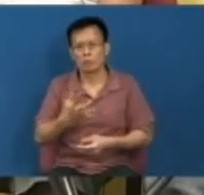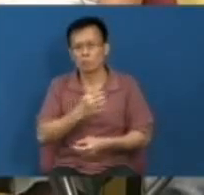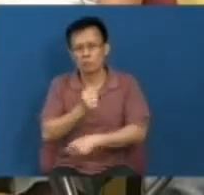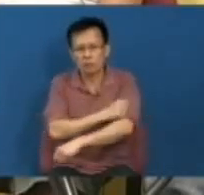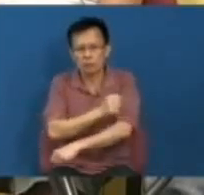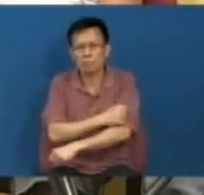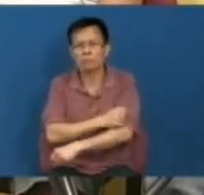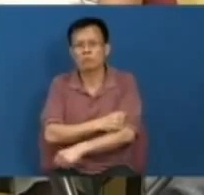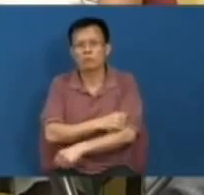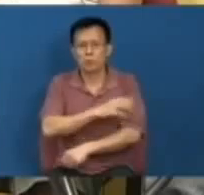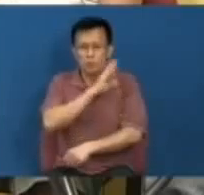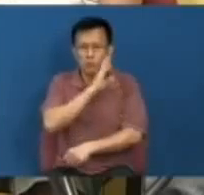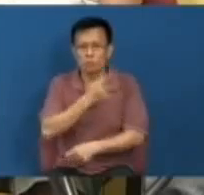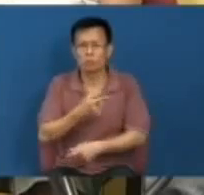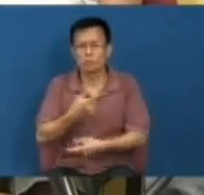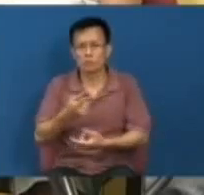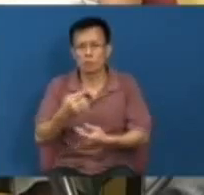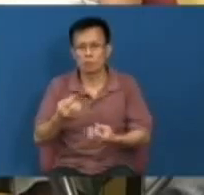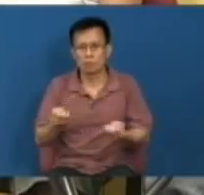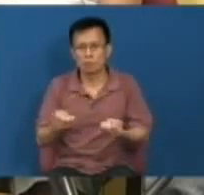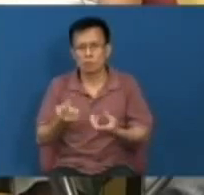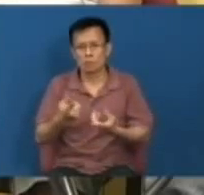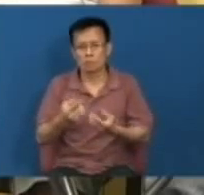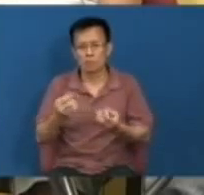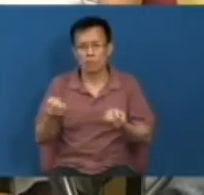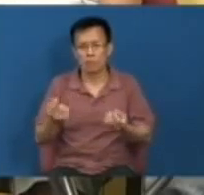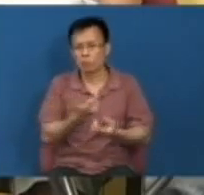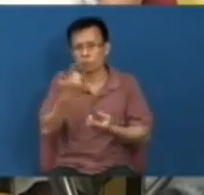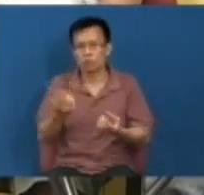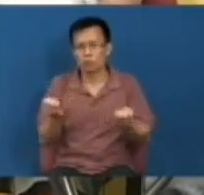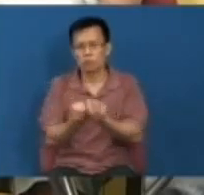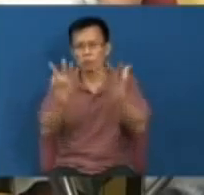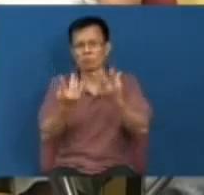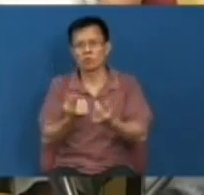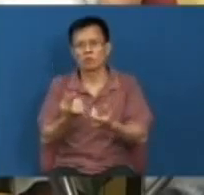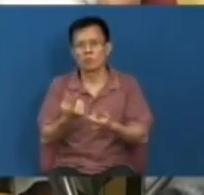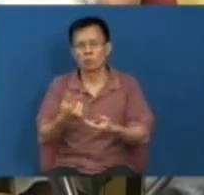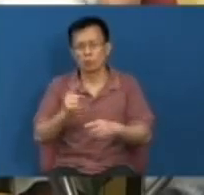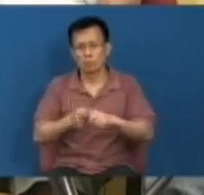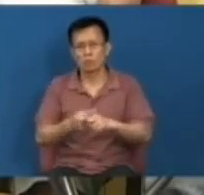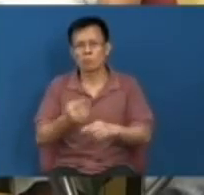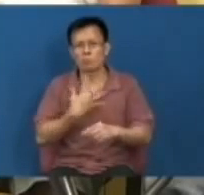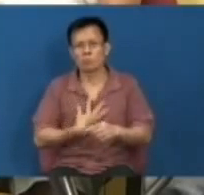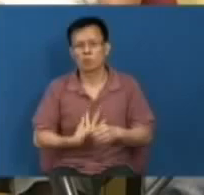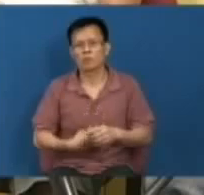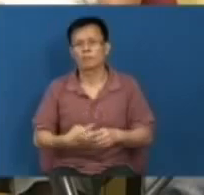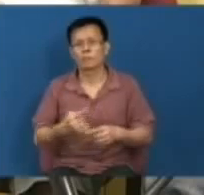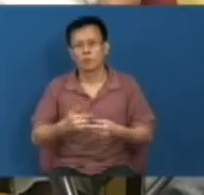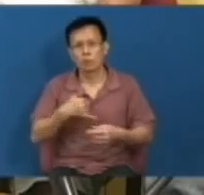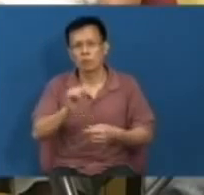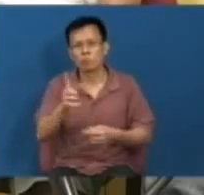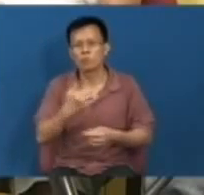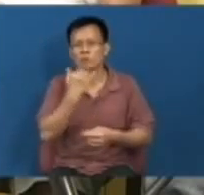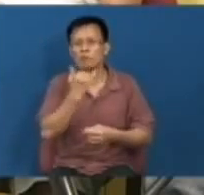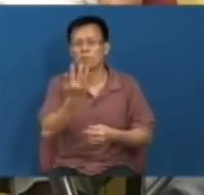住又驚佢隨時即係搞咁多嘢，但我唔住，我又去邊度住咧？其實我哋真係好淒涼。我哋都唔知去邊度呻